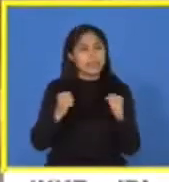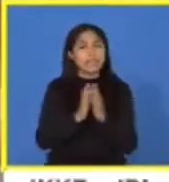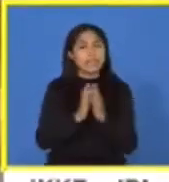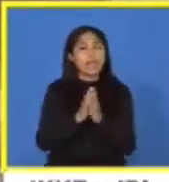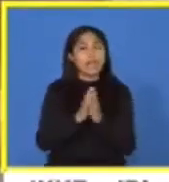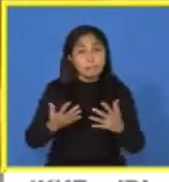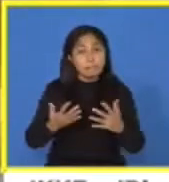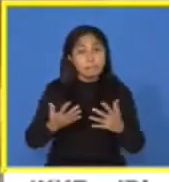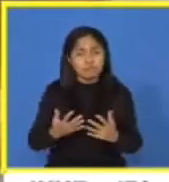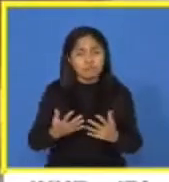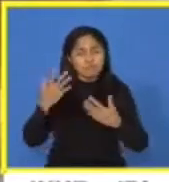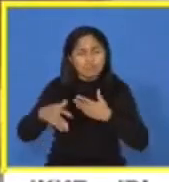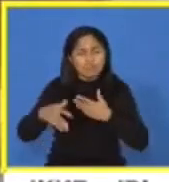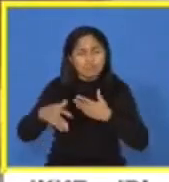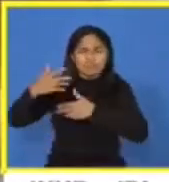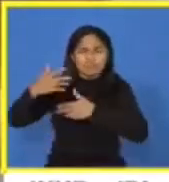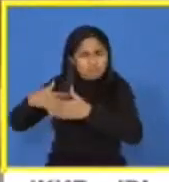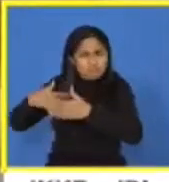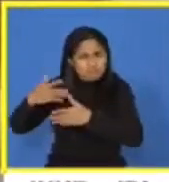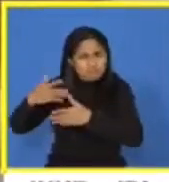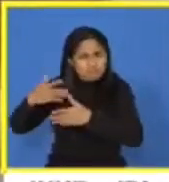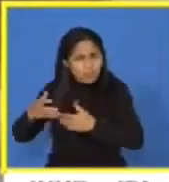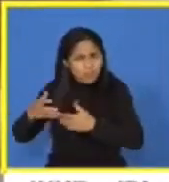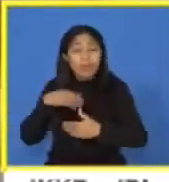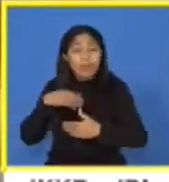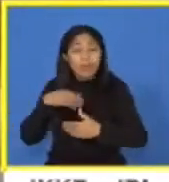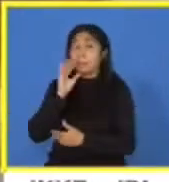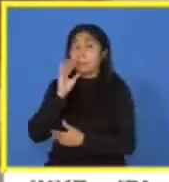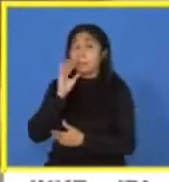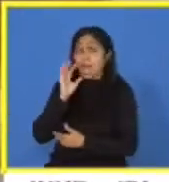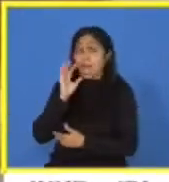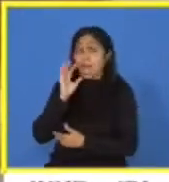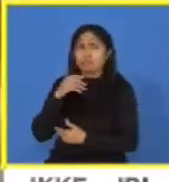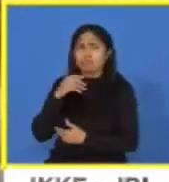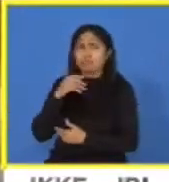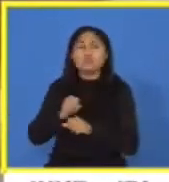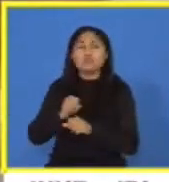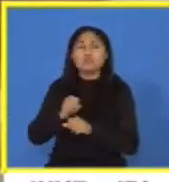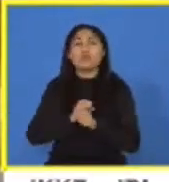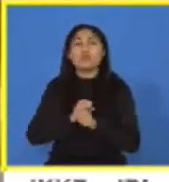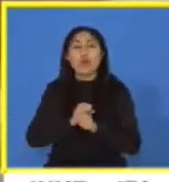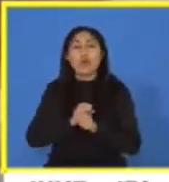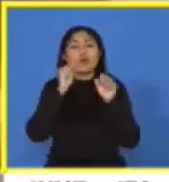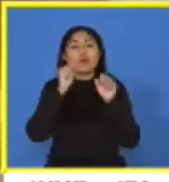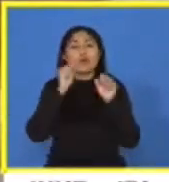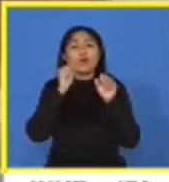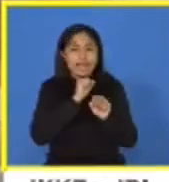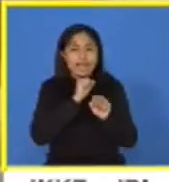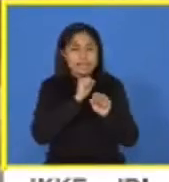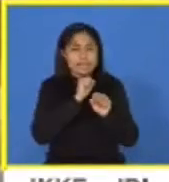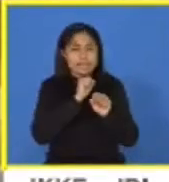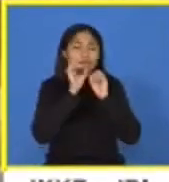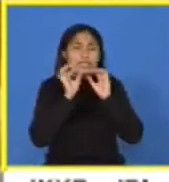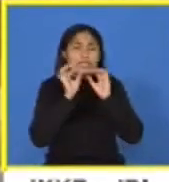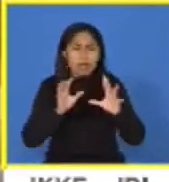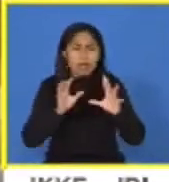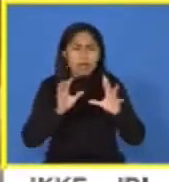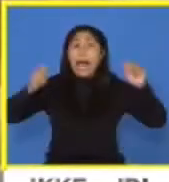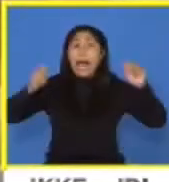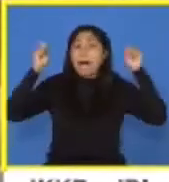Dan sudah sering kami menyampaikan itu atau kami sosialisasi atau kami